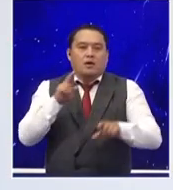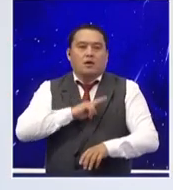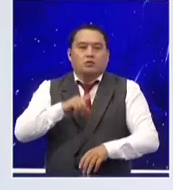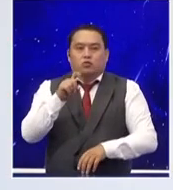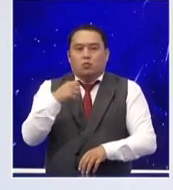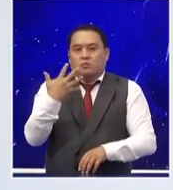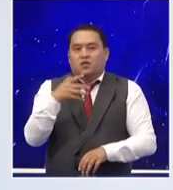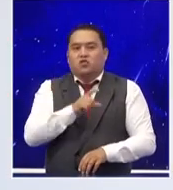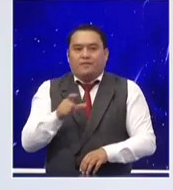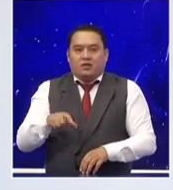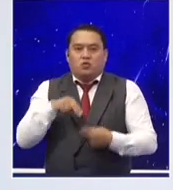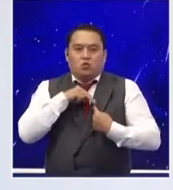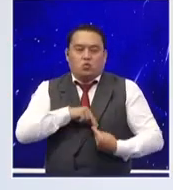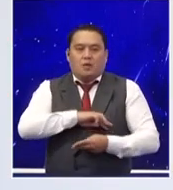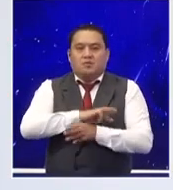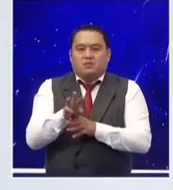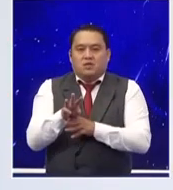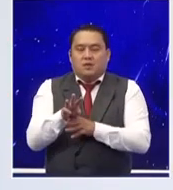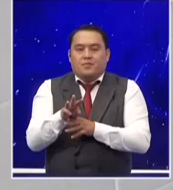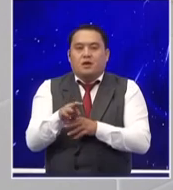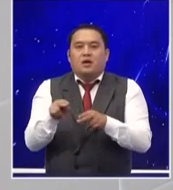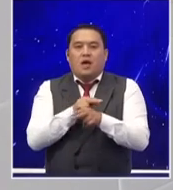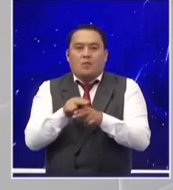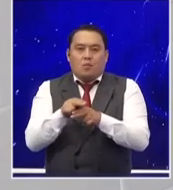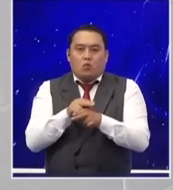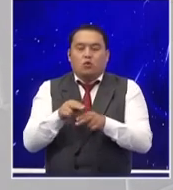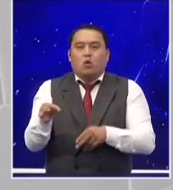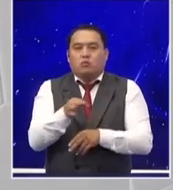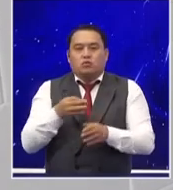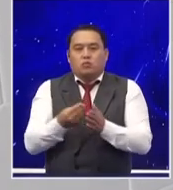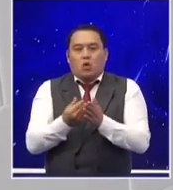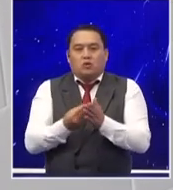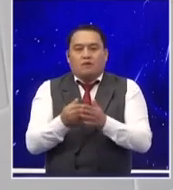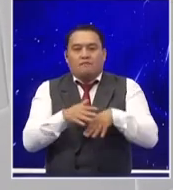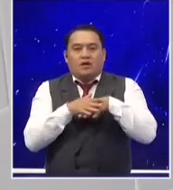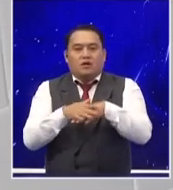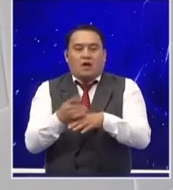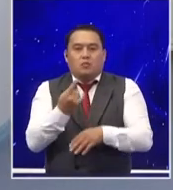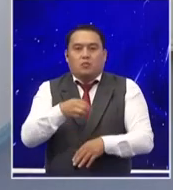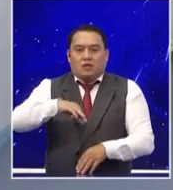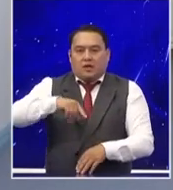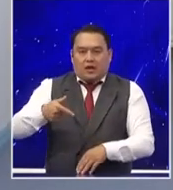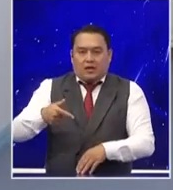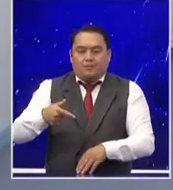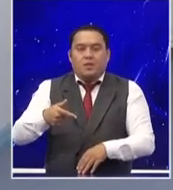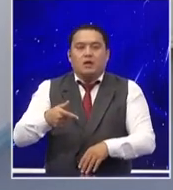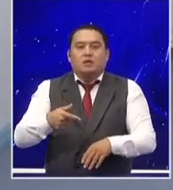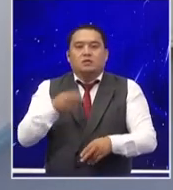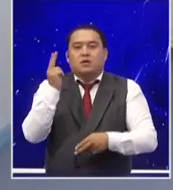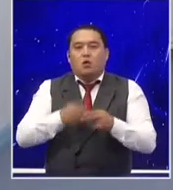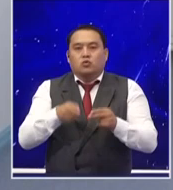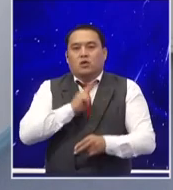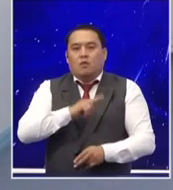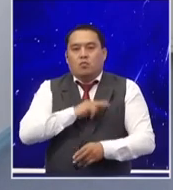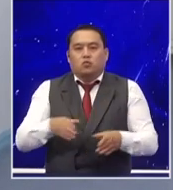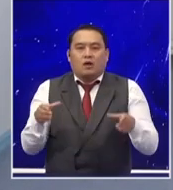105 человек труда встроенных в рамках проекта на капитальный ремонт из областного бюджета выделено более 1 миллиарда тенге закончить работы